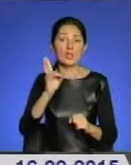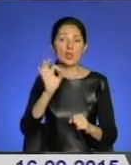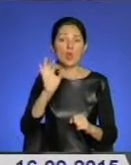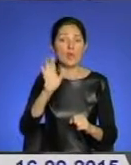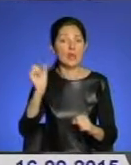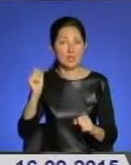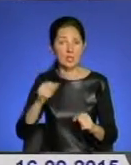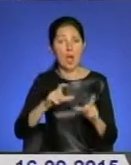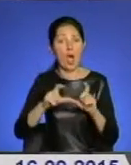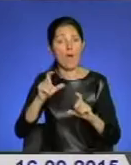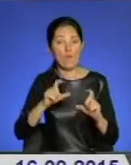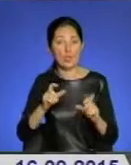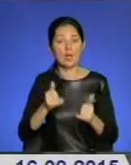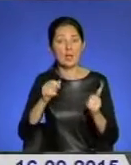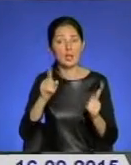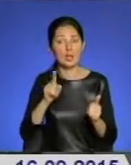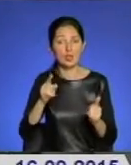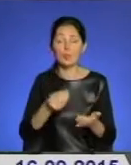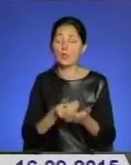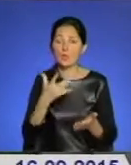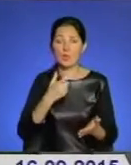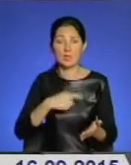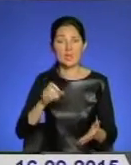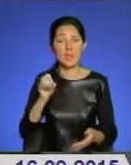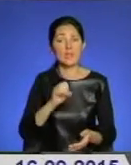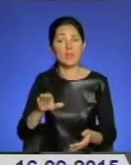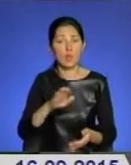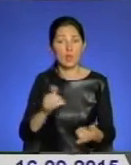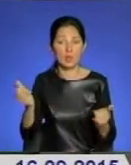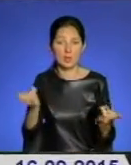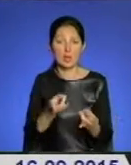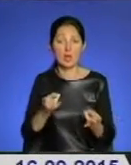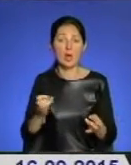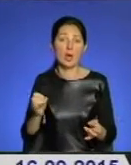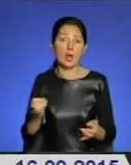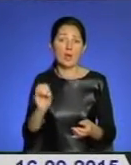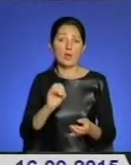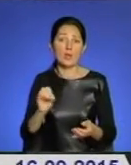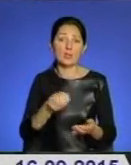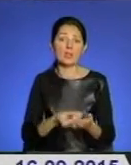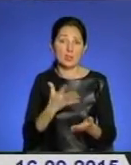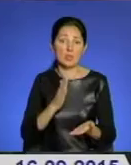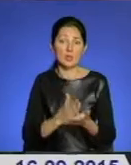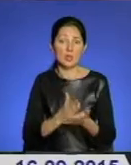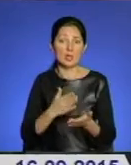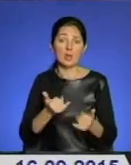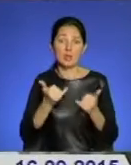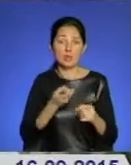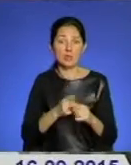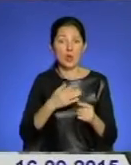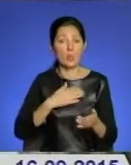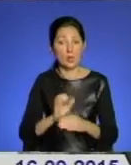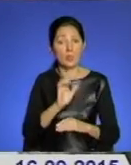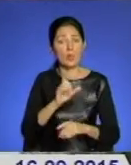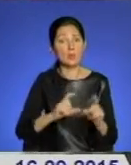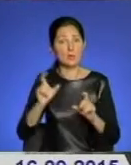в Європі, треба європейські цінності здобувати. І саме для того ми направляємо наші зусилля. Учасники симпозіуму разом з норвезькими